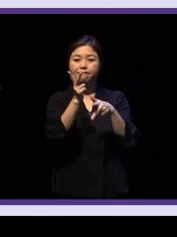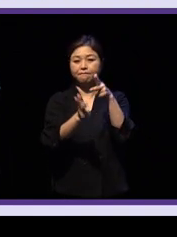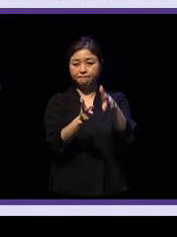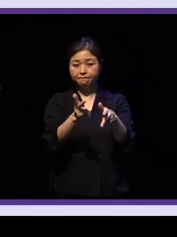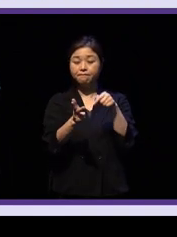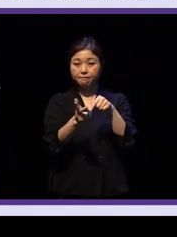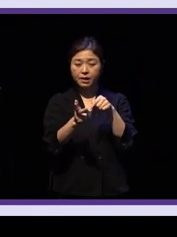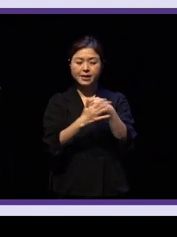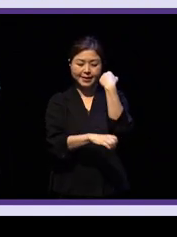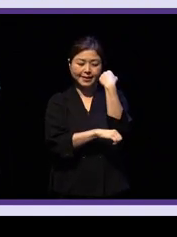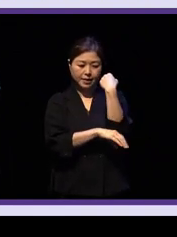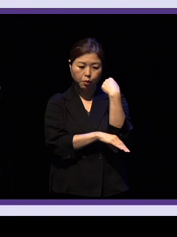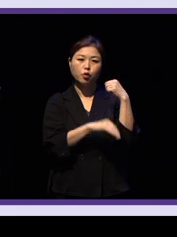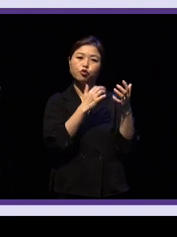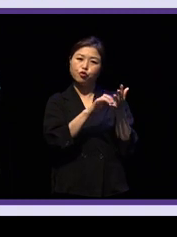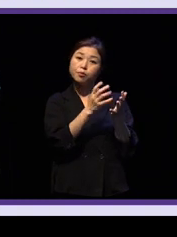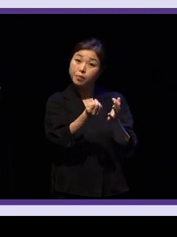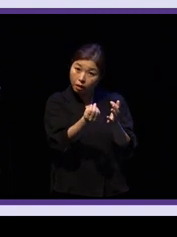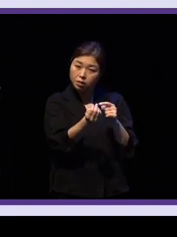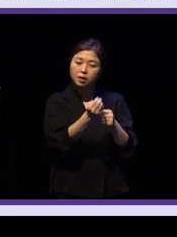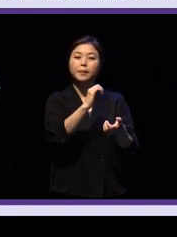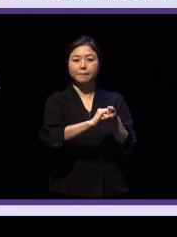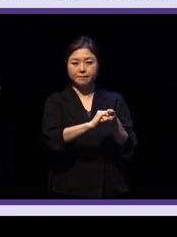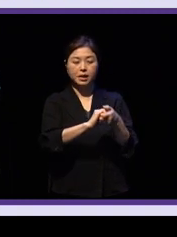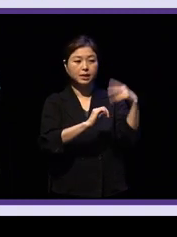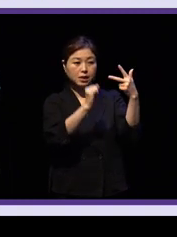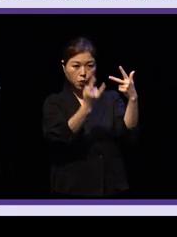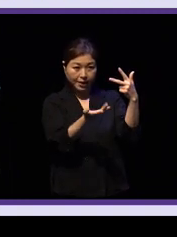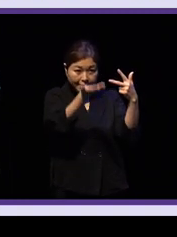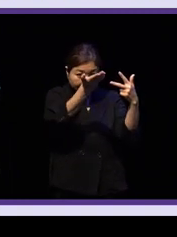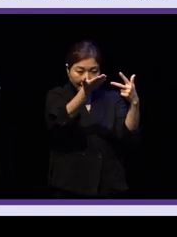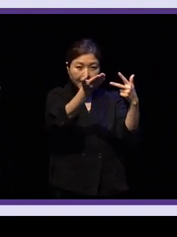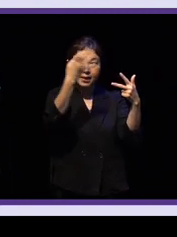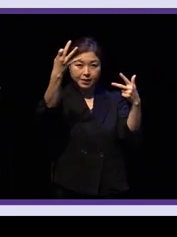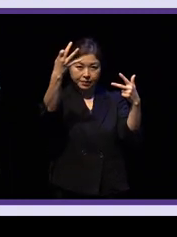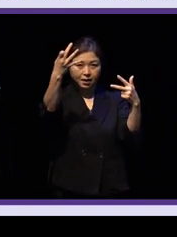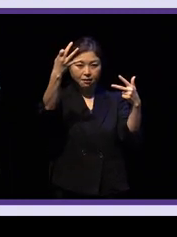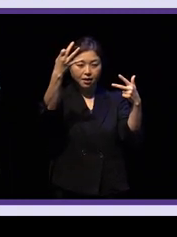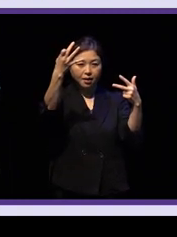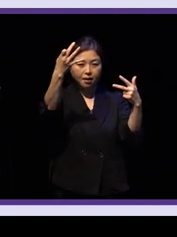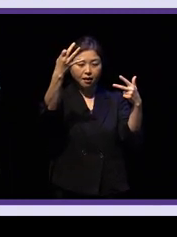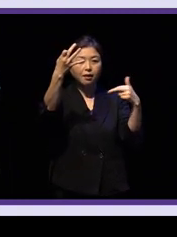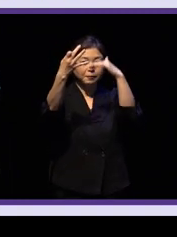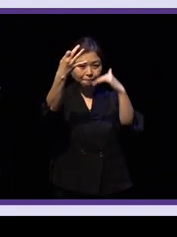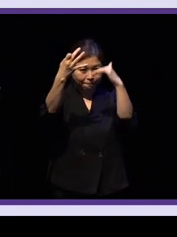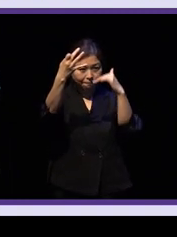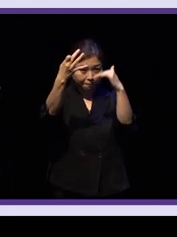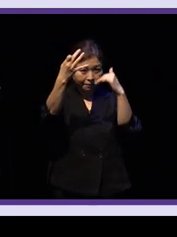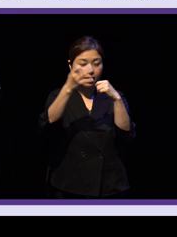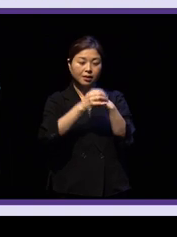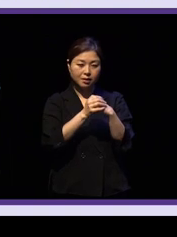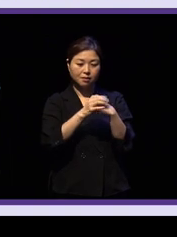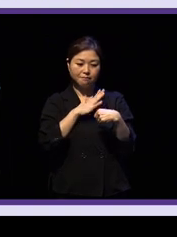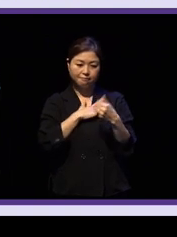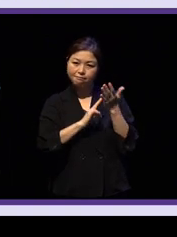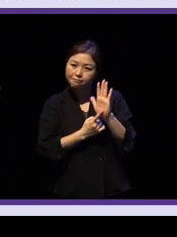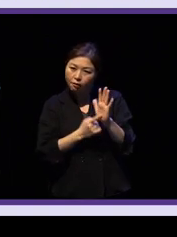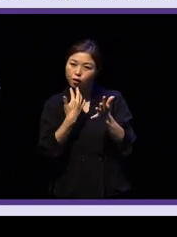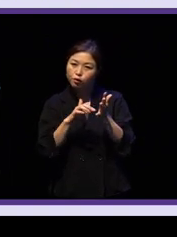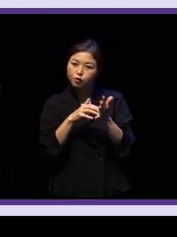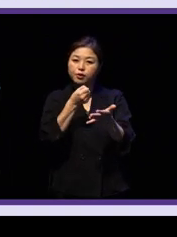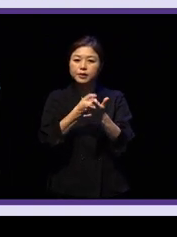최소 순회 회차는 좀 충족을 할 필요가 있겠다 해서 7회 이상 14회 이내 정도 수준에서 좀 선택을 할 수 있도록 좀